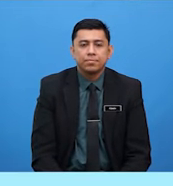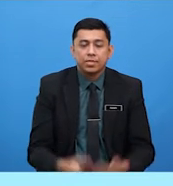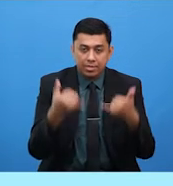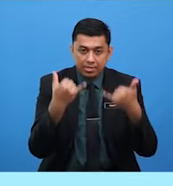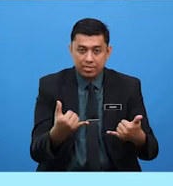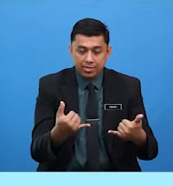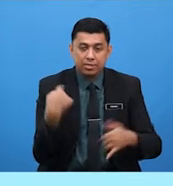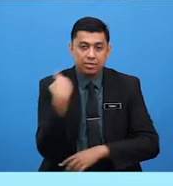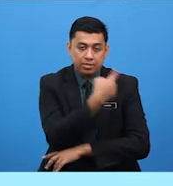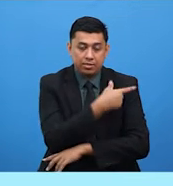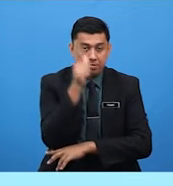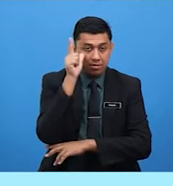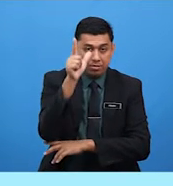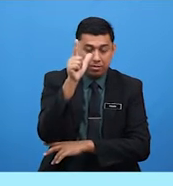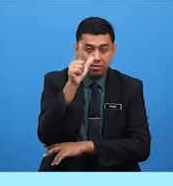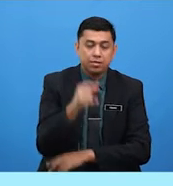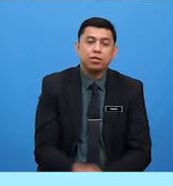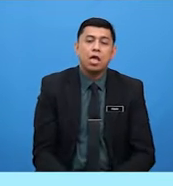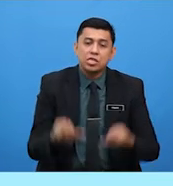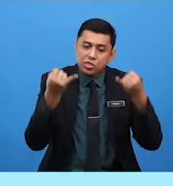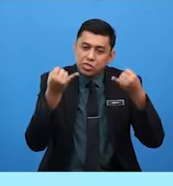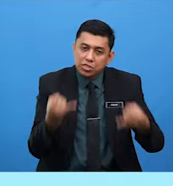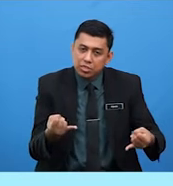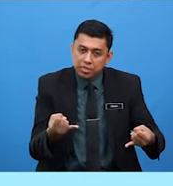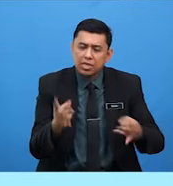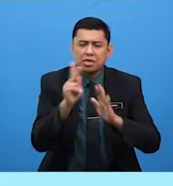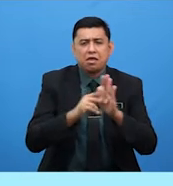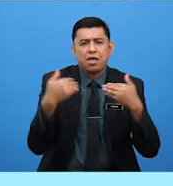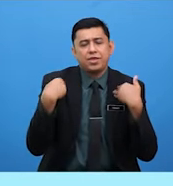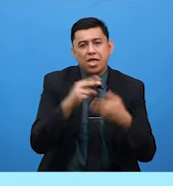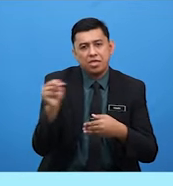Sekarang kita lihat pula dengan jisim bagi setiap keadaan jirim.